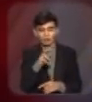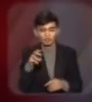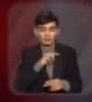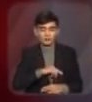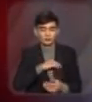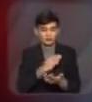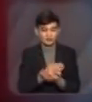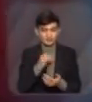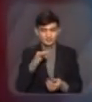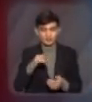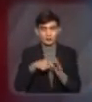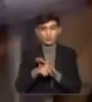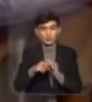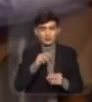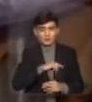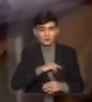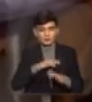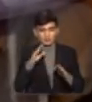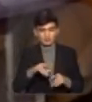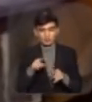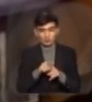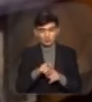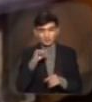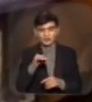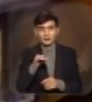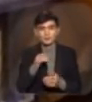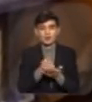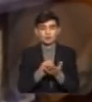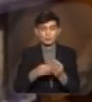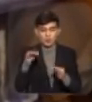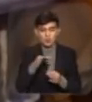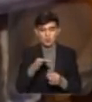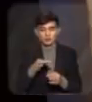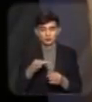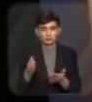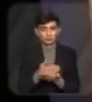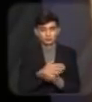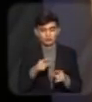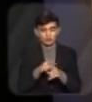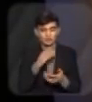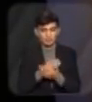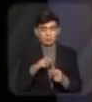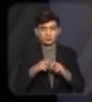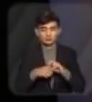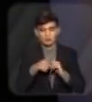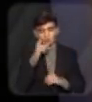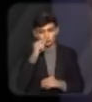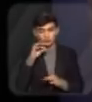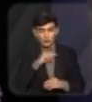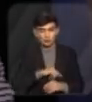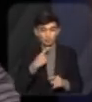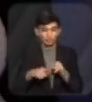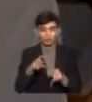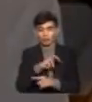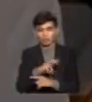істейді. Дәл осы жалданып жұмыс істеуі олардың атаулы әлеуметтік көмектен қағылуына себеп болыпты. Себебі ай сайын